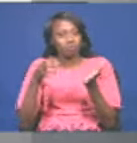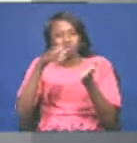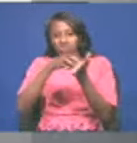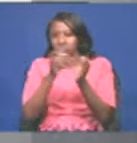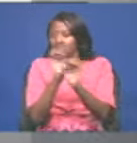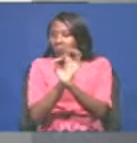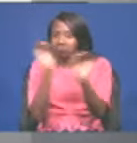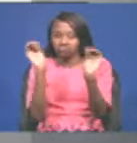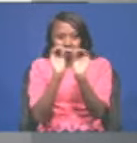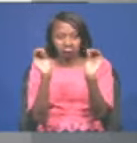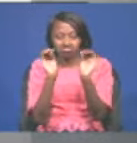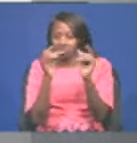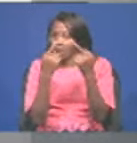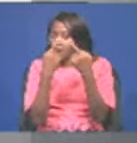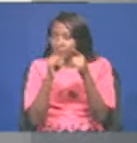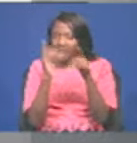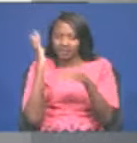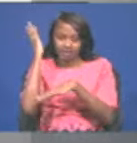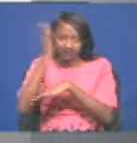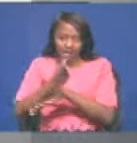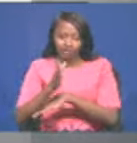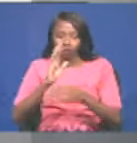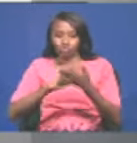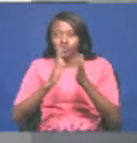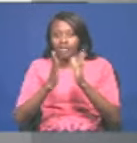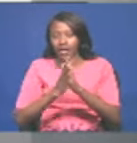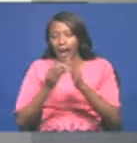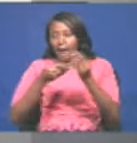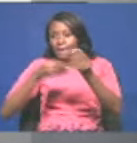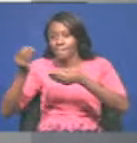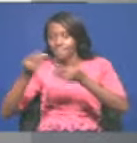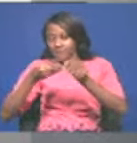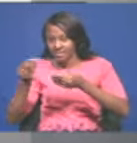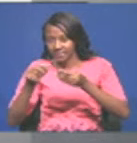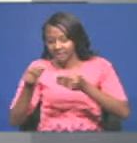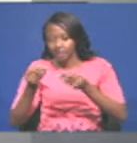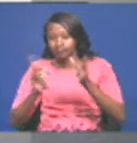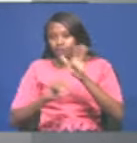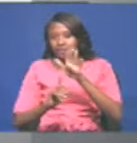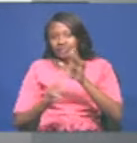basi atakuwa ni waziri katika wizara ya biashara na masuala ya viwanda.